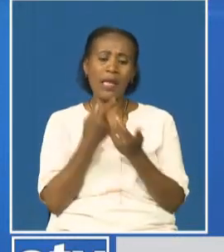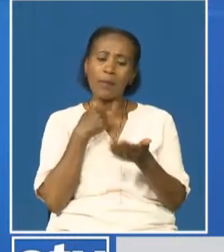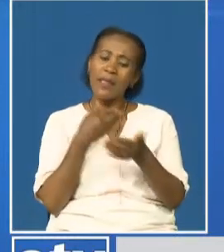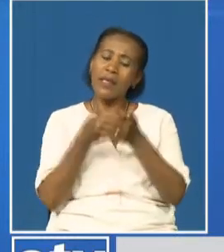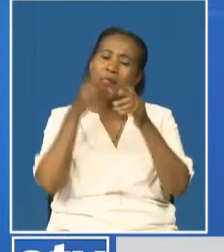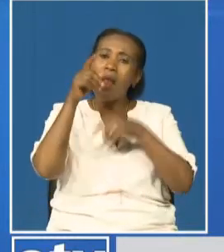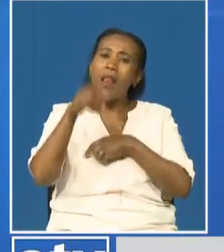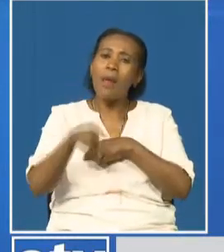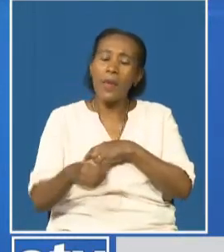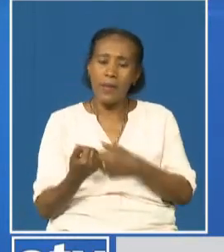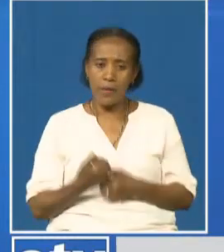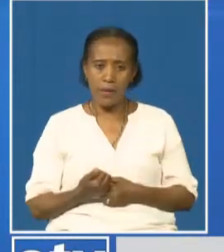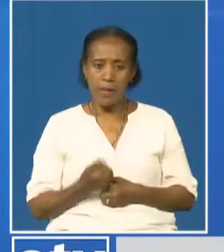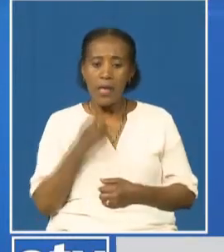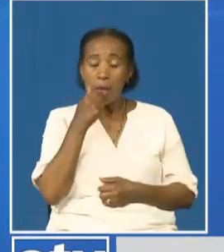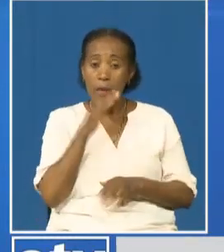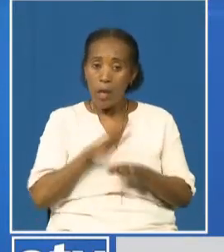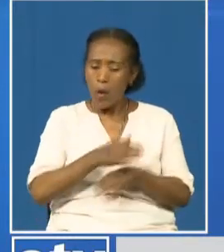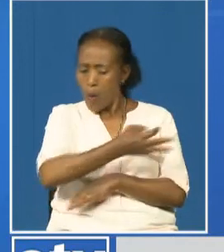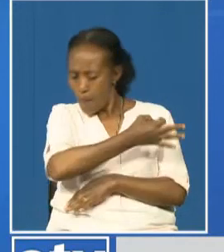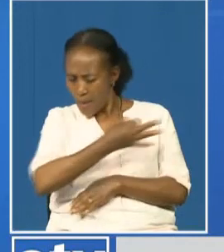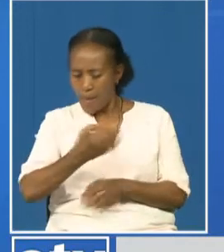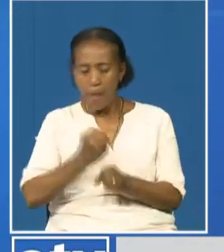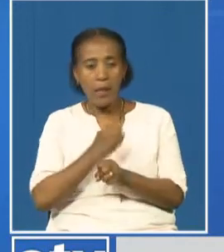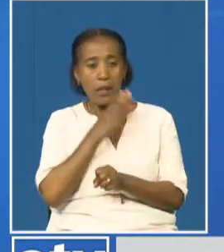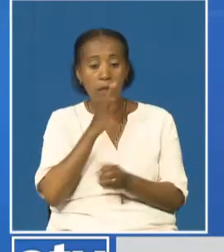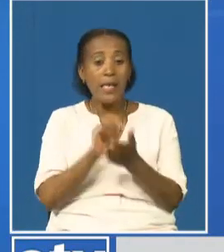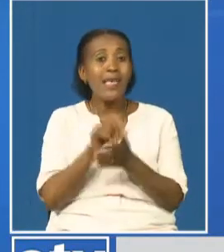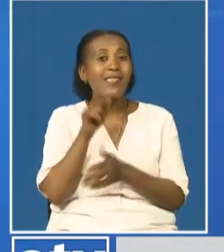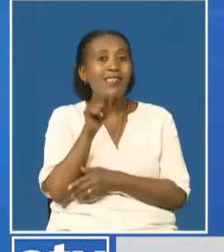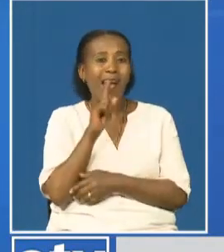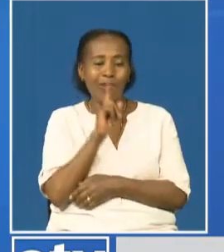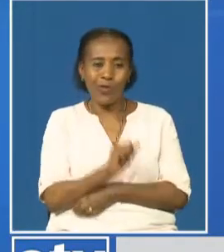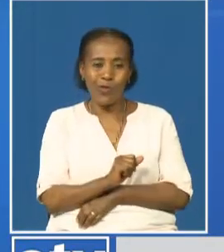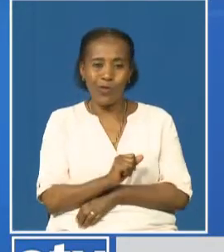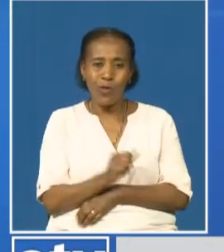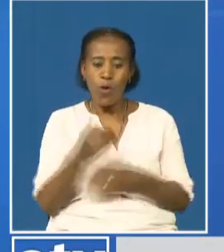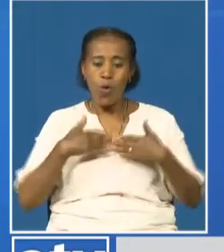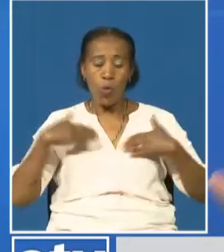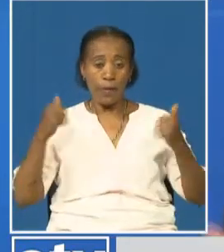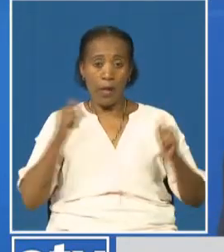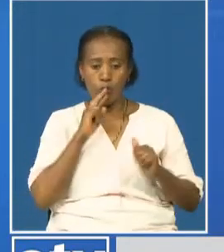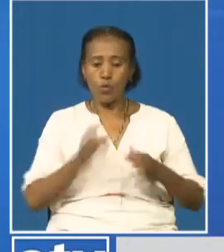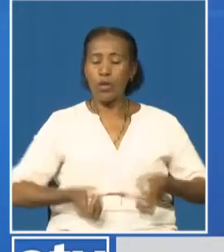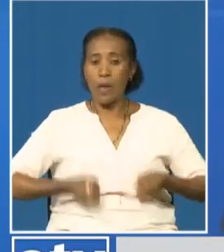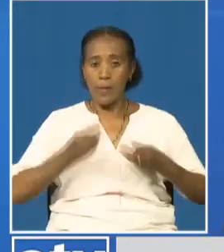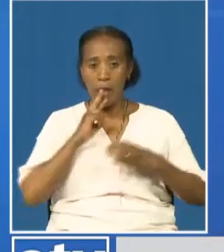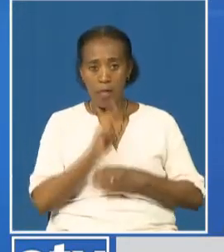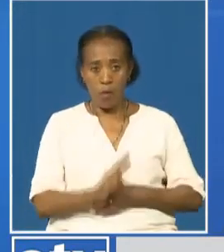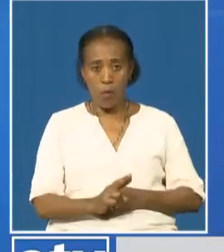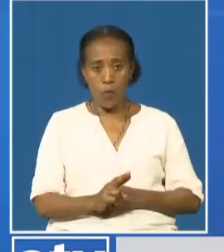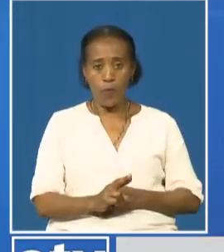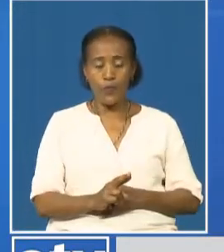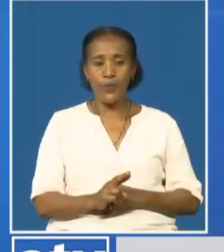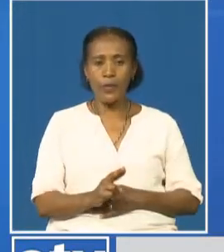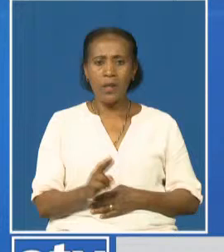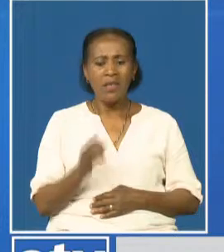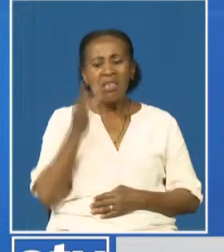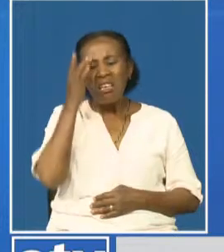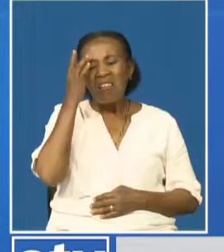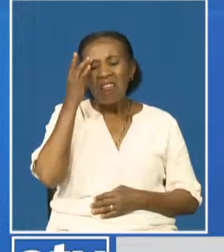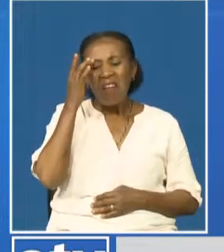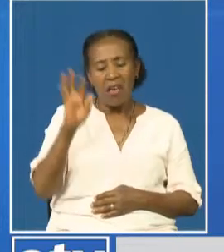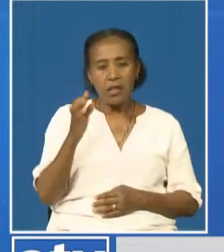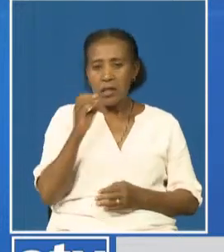መድረስ አለብን የሚለው ላይ በደንብ አልተሰራም። ለዛ ነው ወጣቶች በአብዛኛው